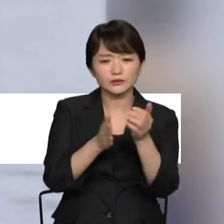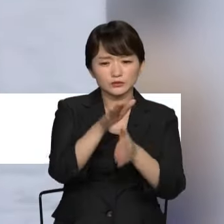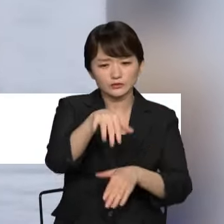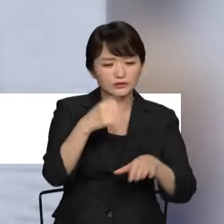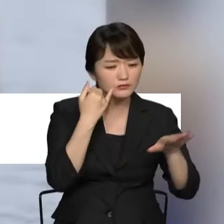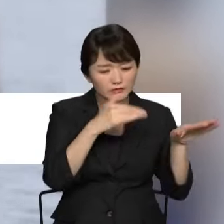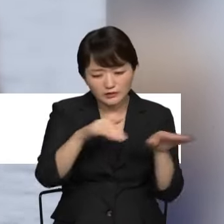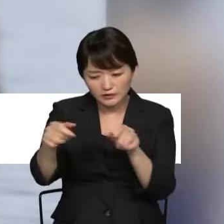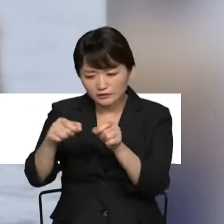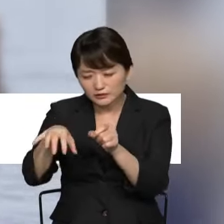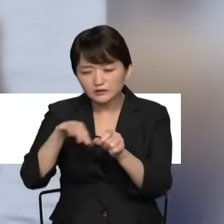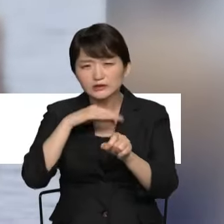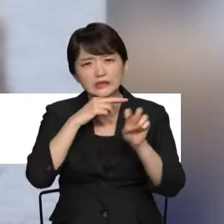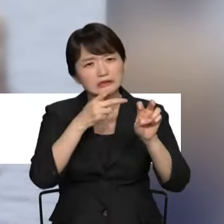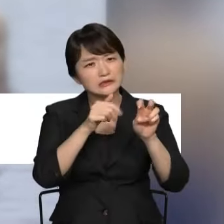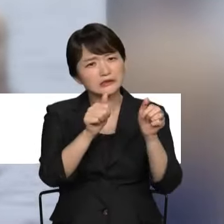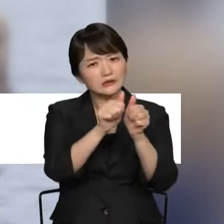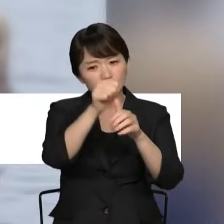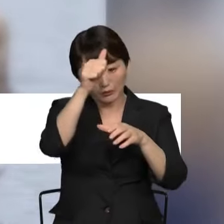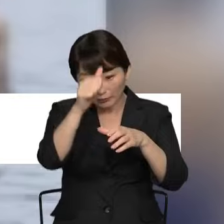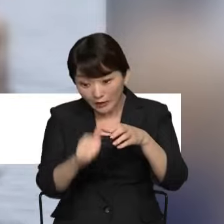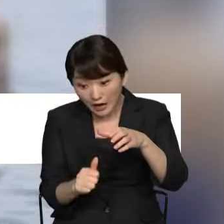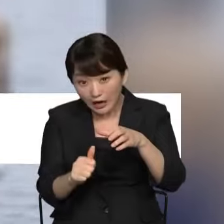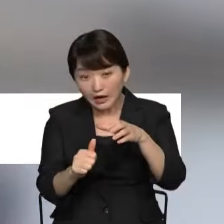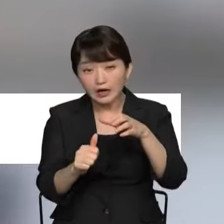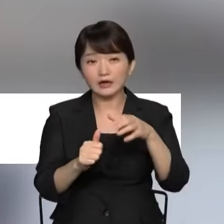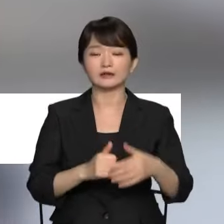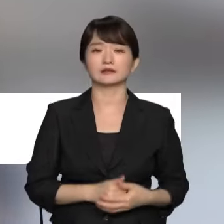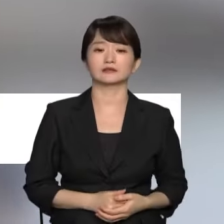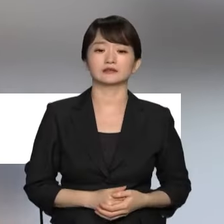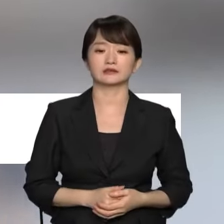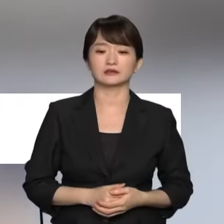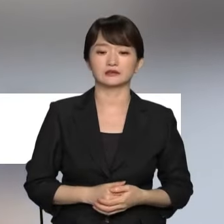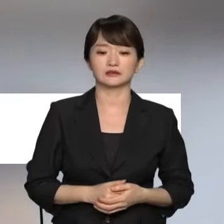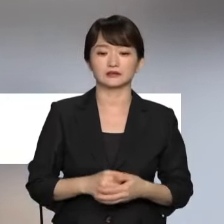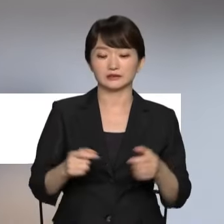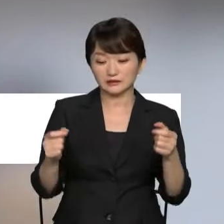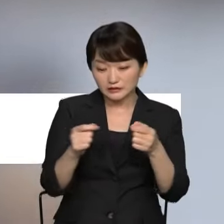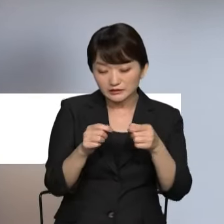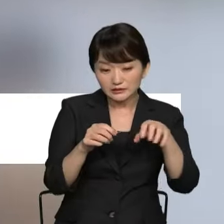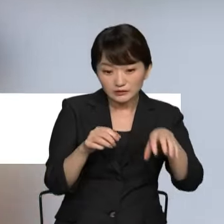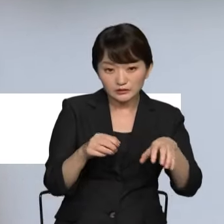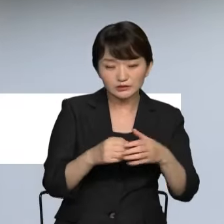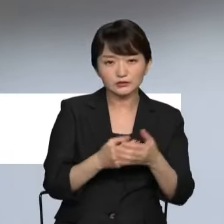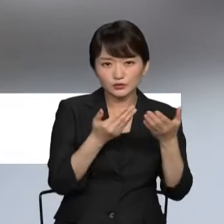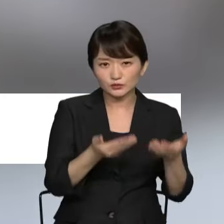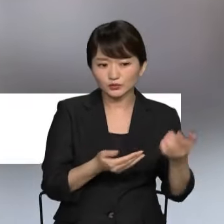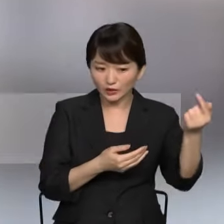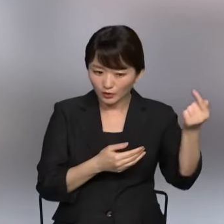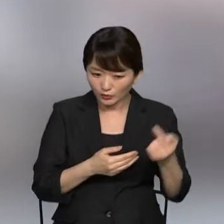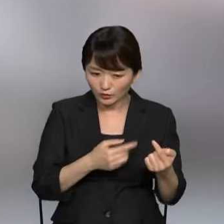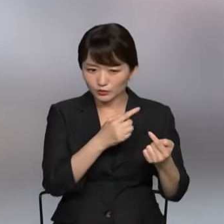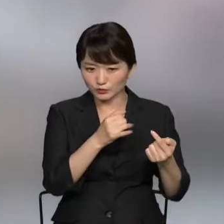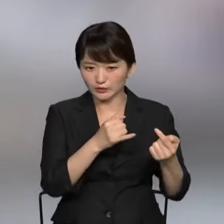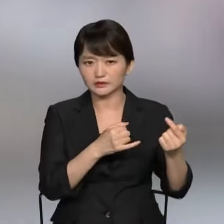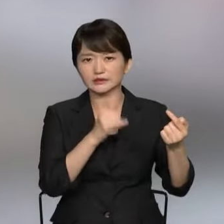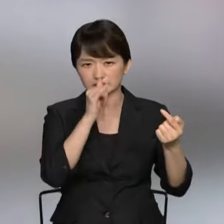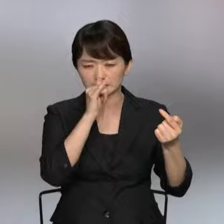해수욕장에서 20대 남성이 물에 빠지는 사고가습니다 다행 현 근처 휴 대원 세 명이